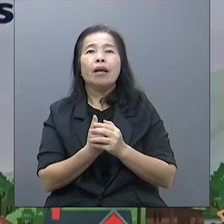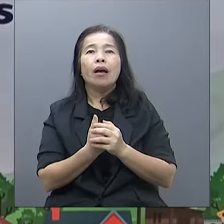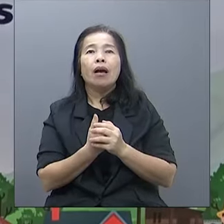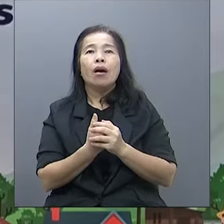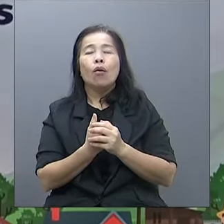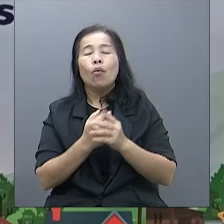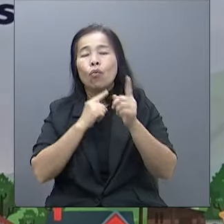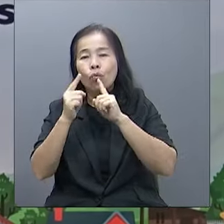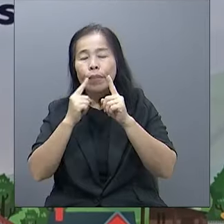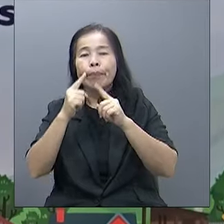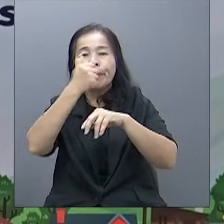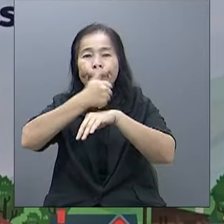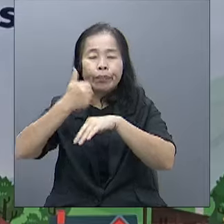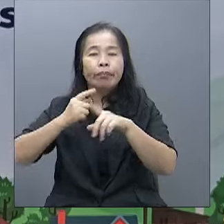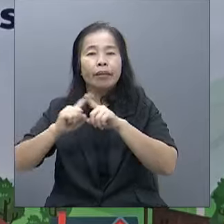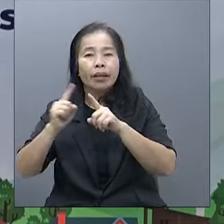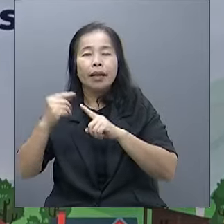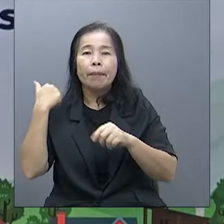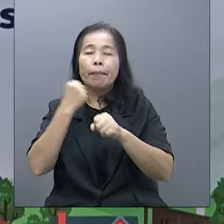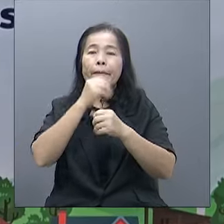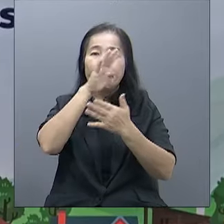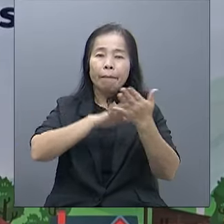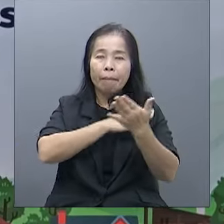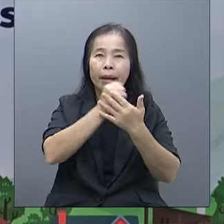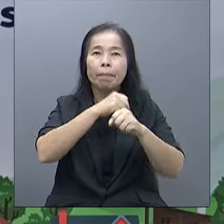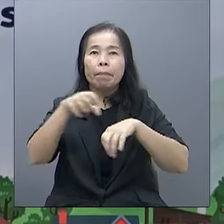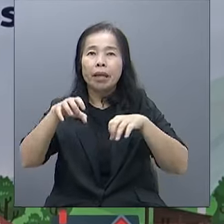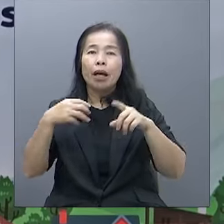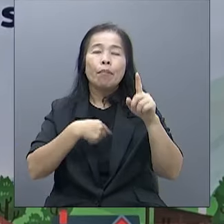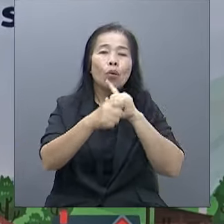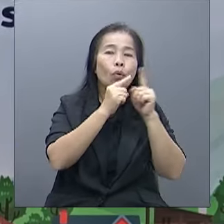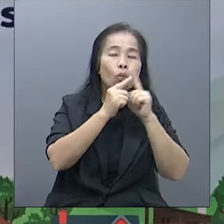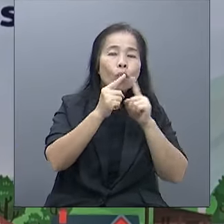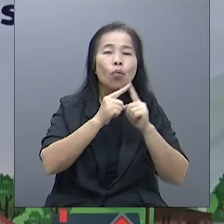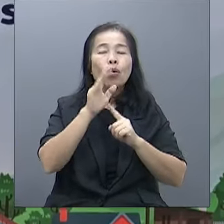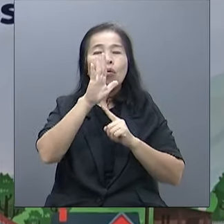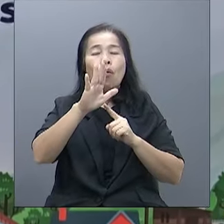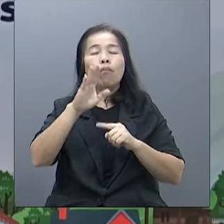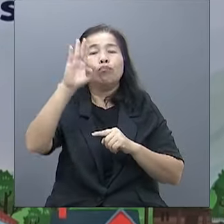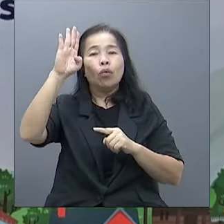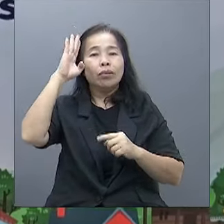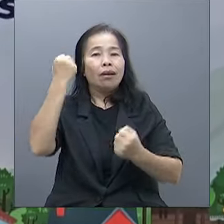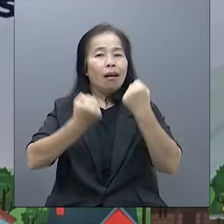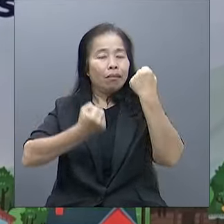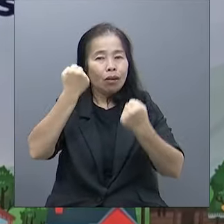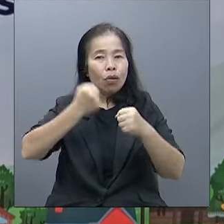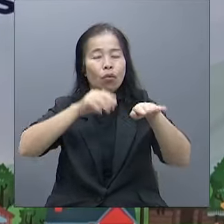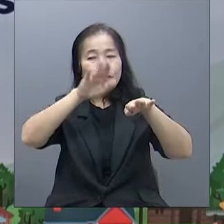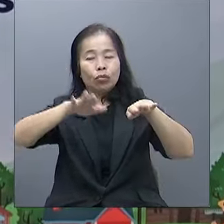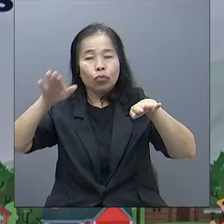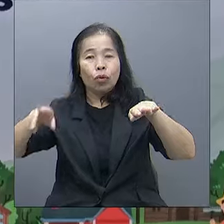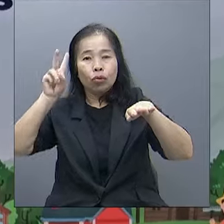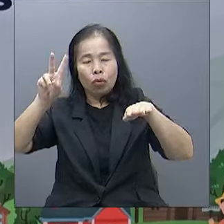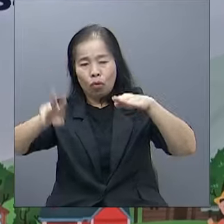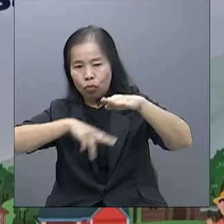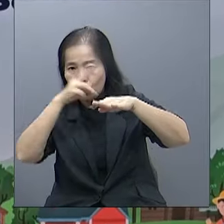ฮะซึ่งก็มีการบริหารจัดการความเสี่ยงเรามีการพูดคุยกับรถของผู้ประกอบการอีก2คันนะรวมเป็น3คันก็มีการบริหาร